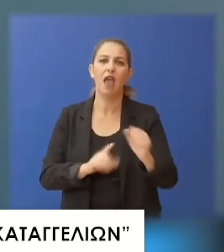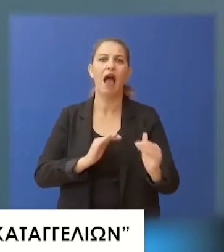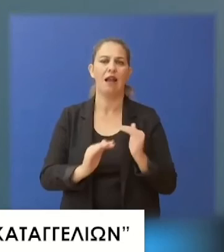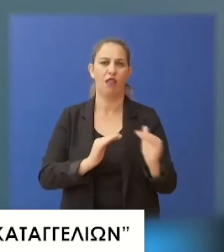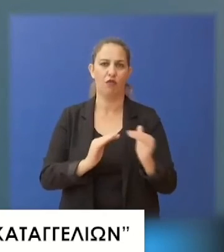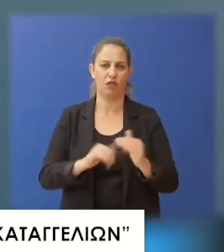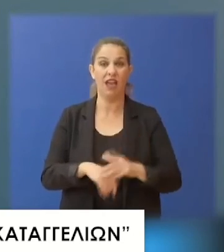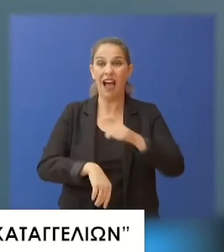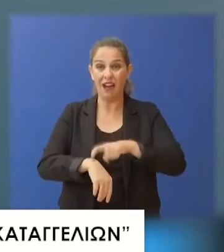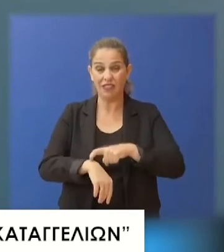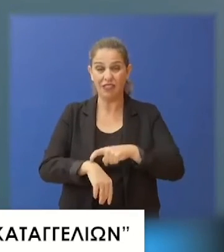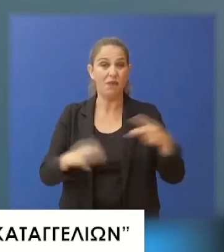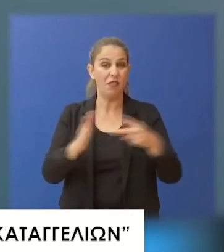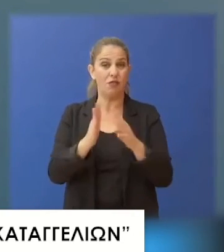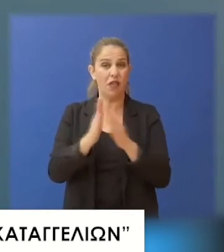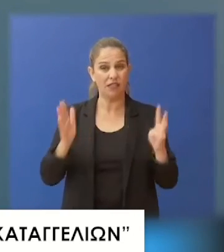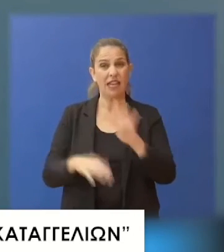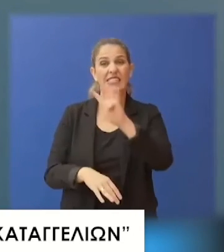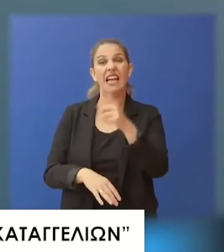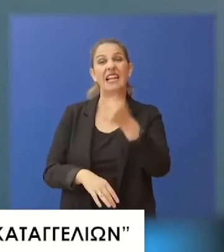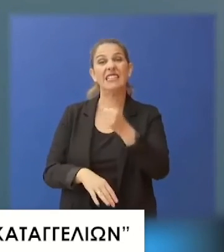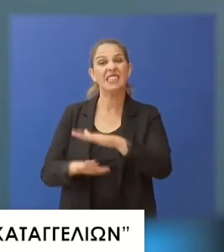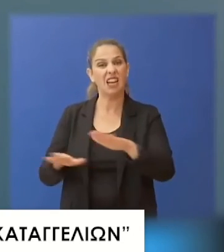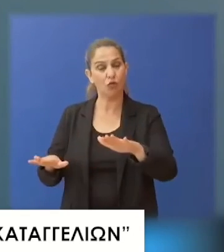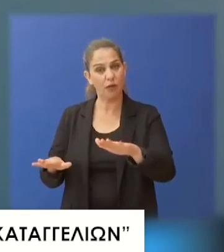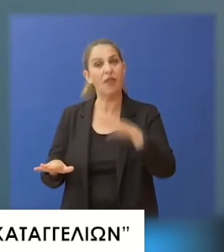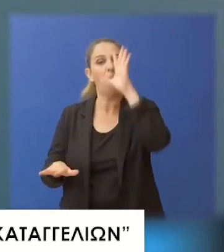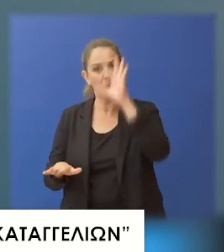παιδιών που διαβιούσαν το 2019 σε ιδρύματα είναι σήμερα